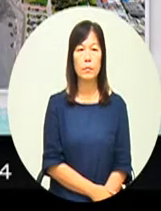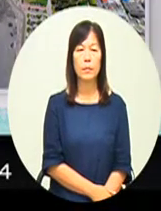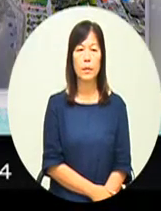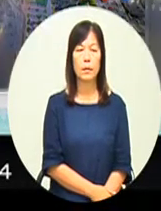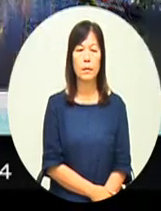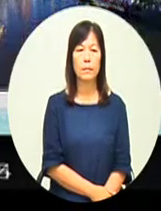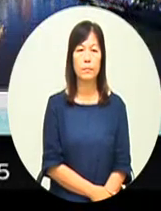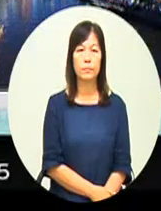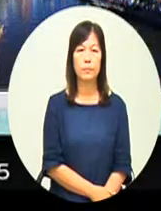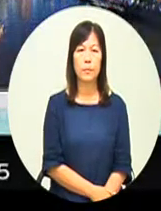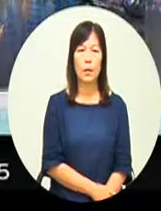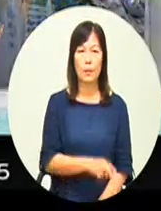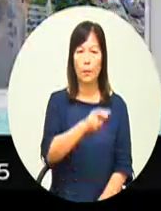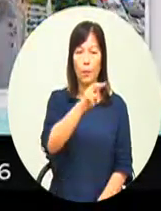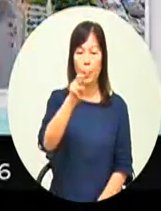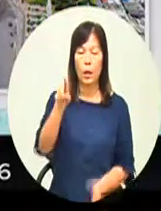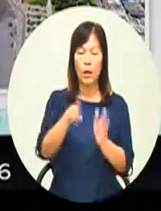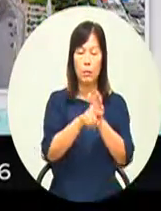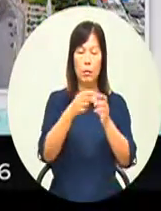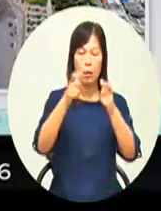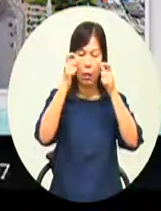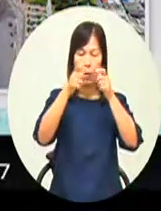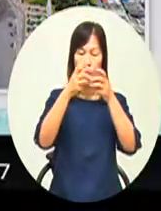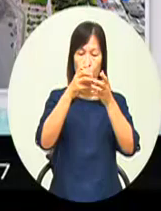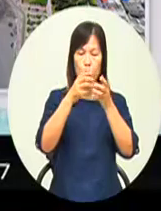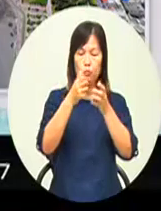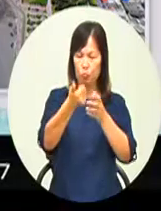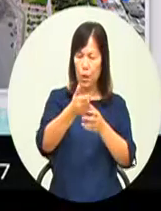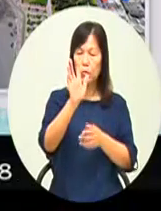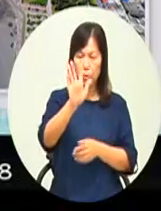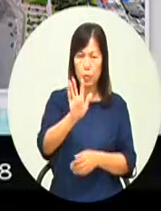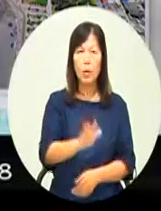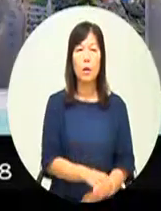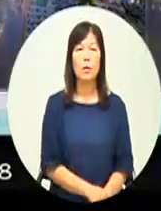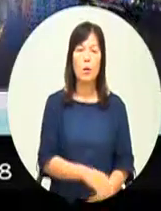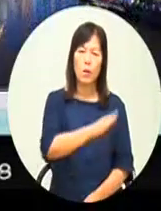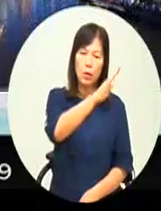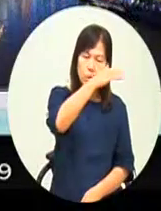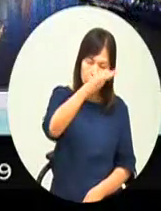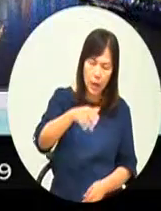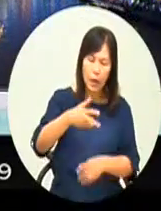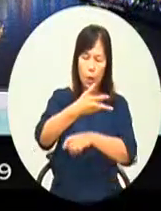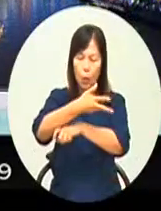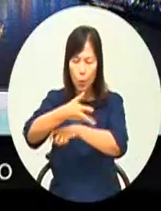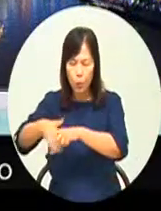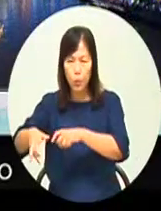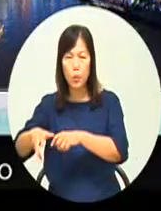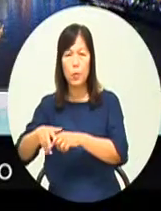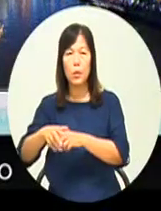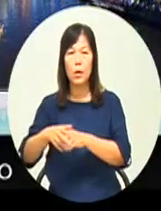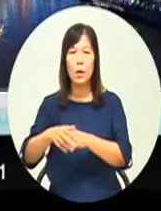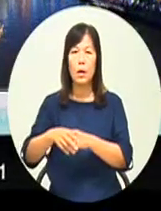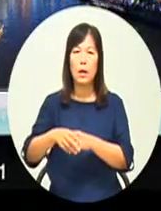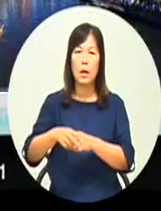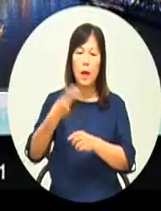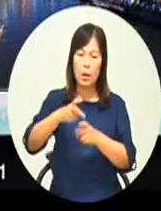好，我们来看一看高雄其实有很多的优势，我们山海河，我们还有港口，不管